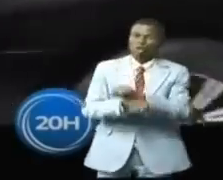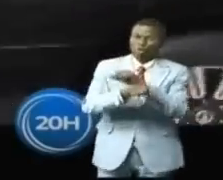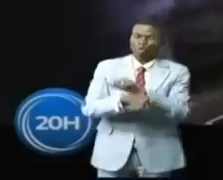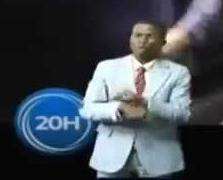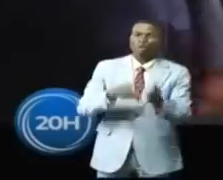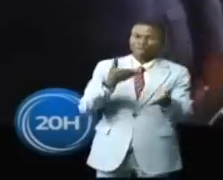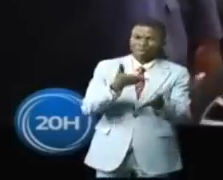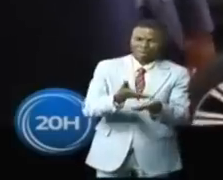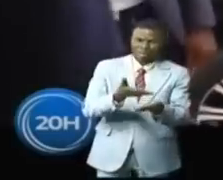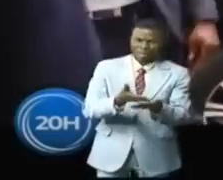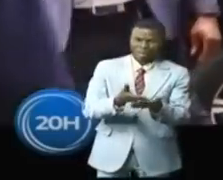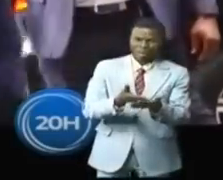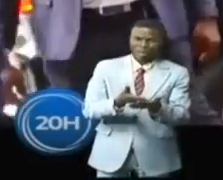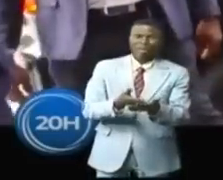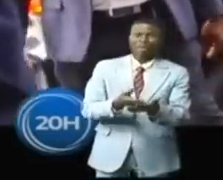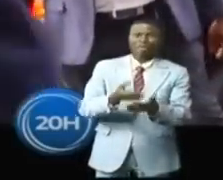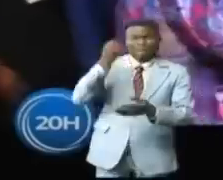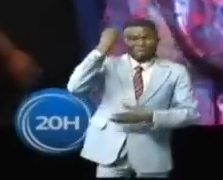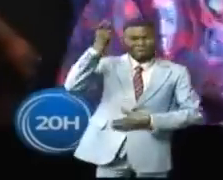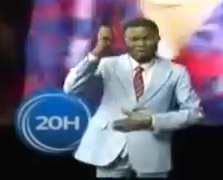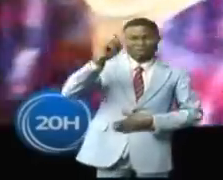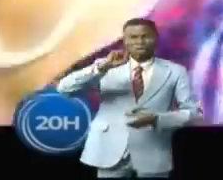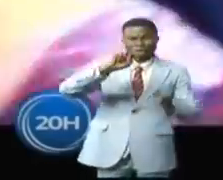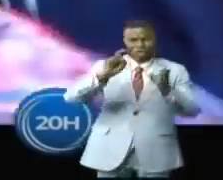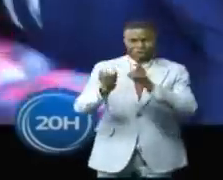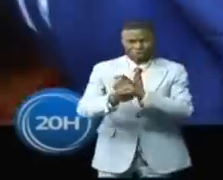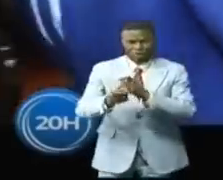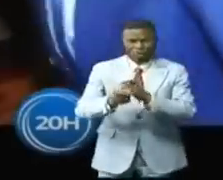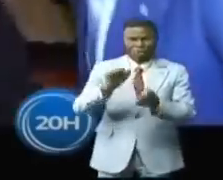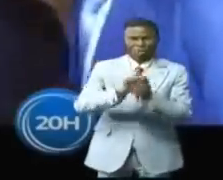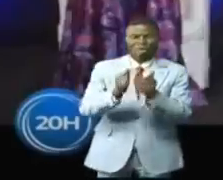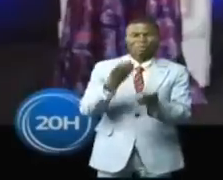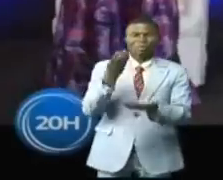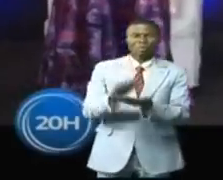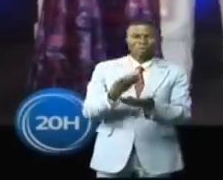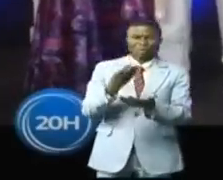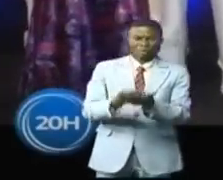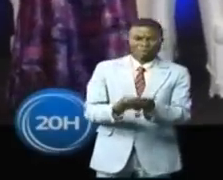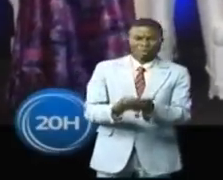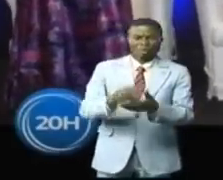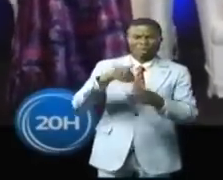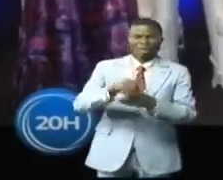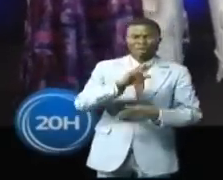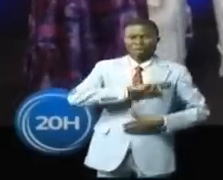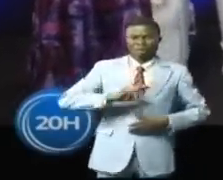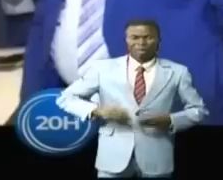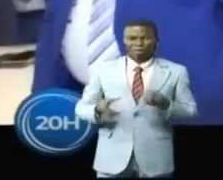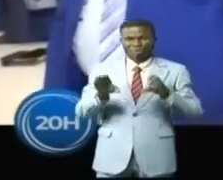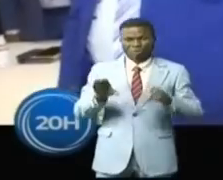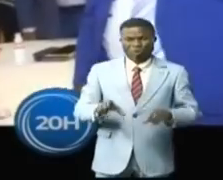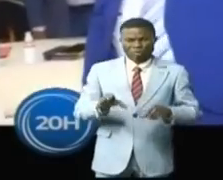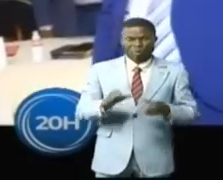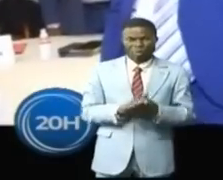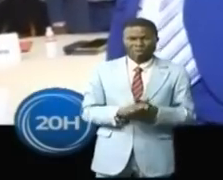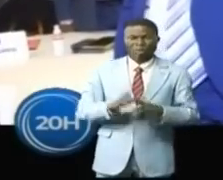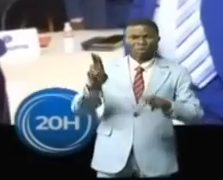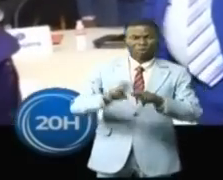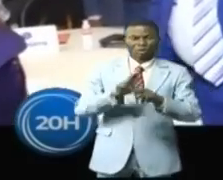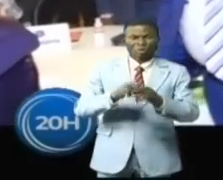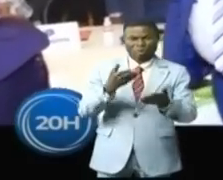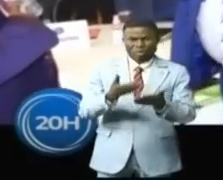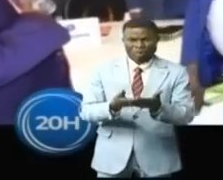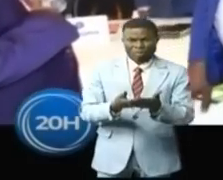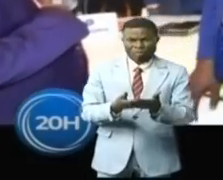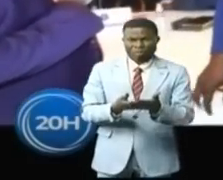ce rendez-vous d'État qui vise à améliorer le processus budgétaire en République démocratique du Congo selon que les étapes s'y prêtent.